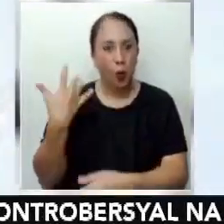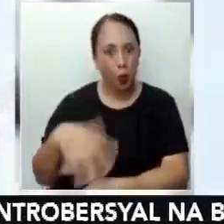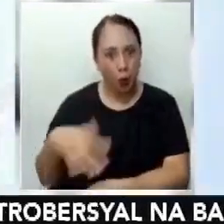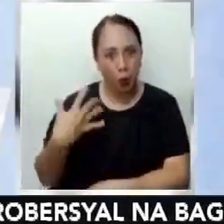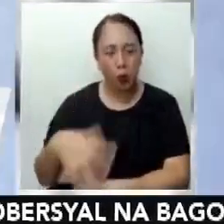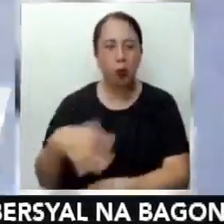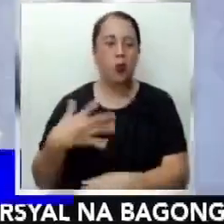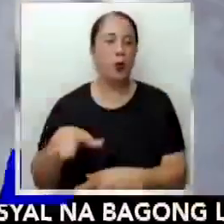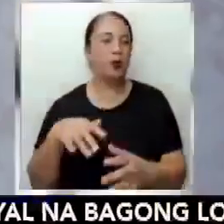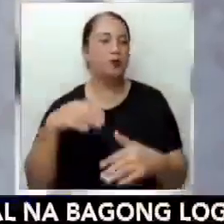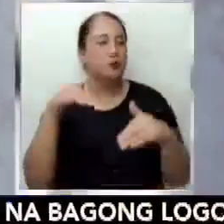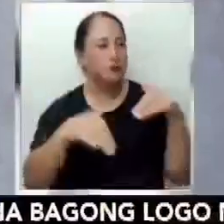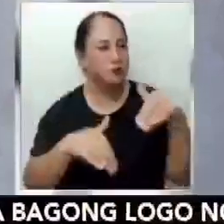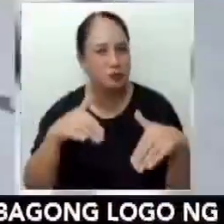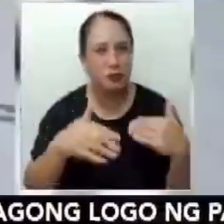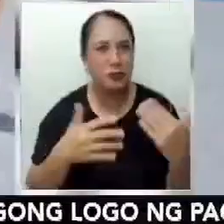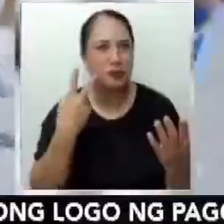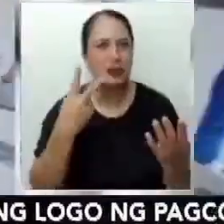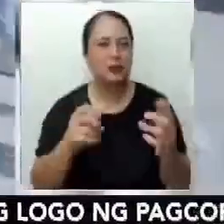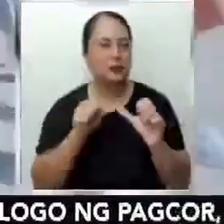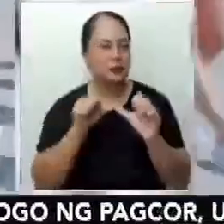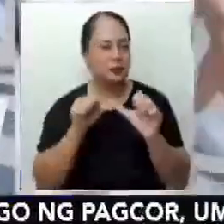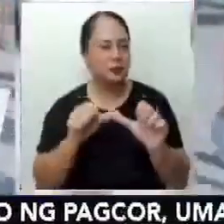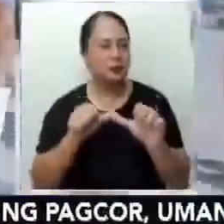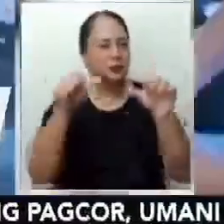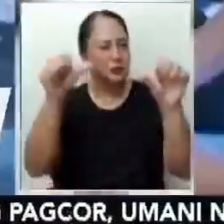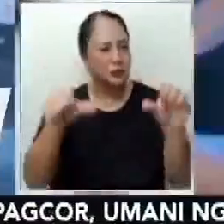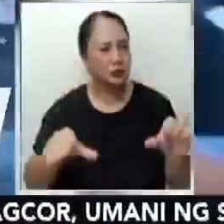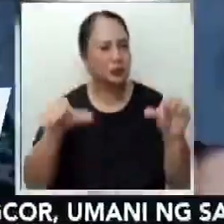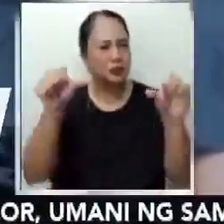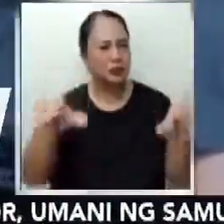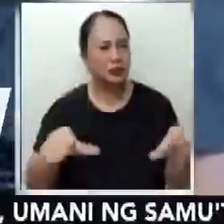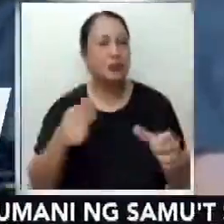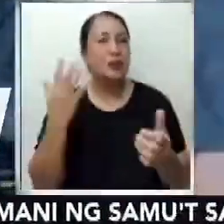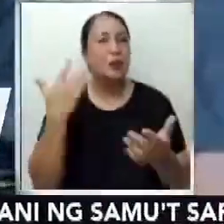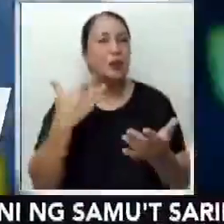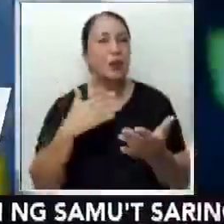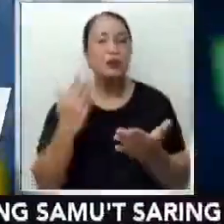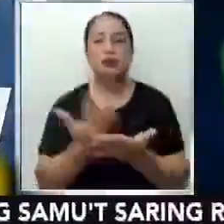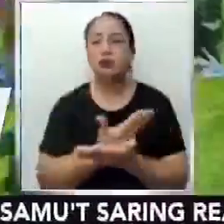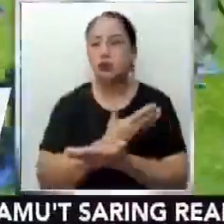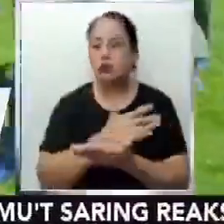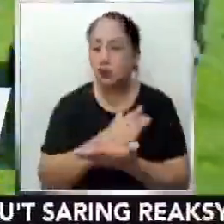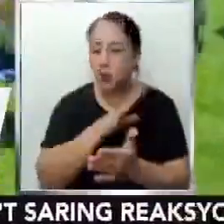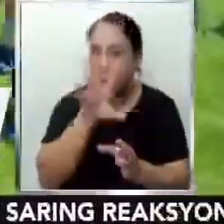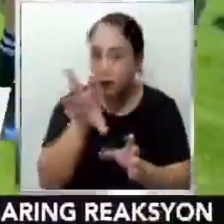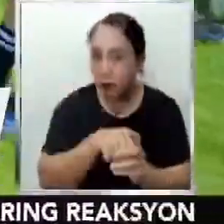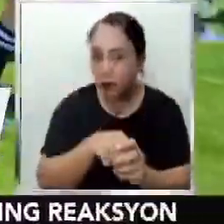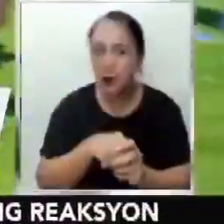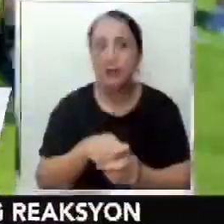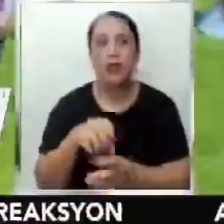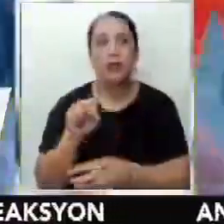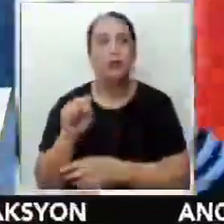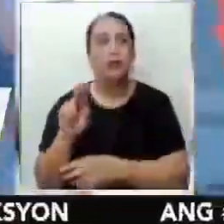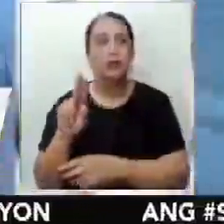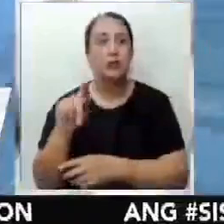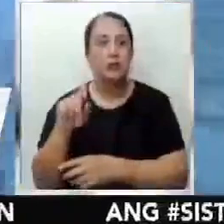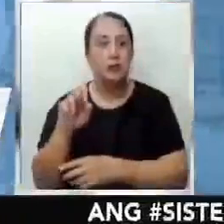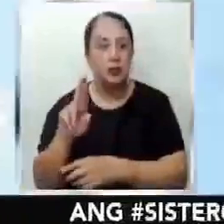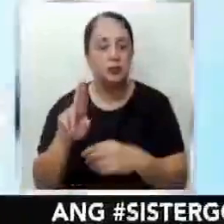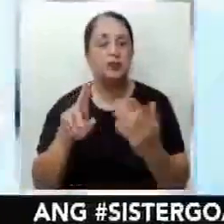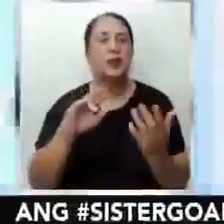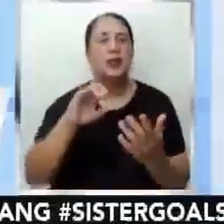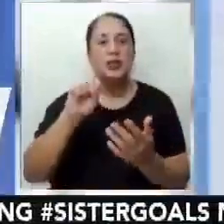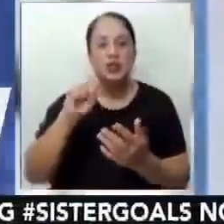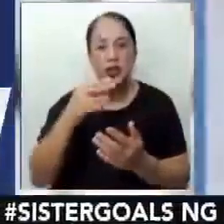the K-Fever keeps on going dahil sa back-to-back new songs kabilang na dyan ang Super Shy ng New Jeans at music video